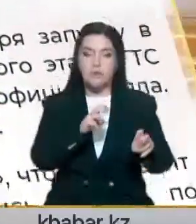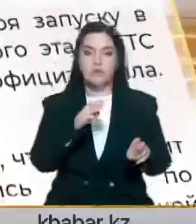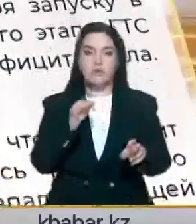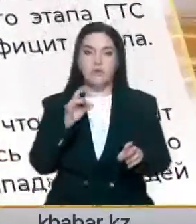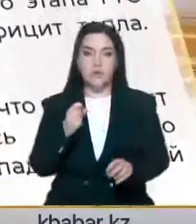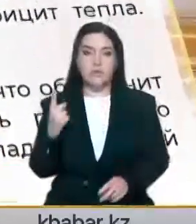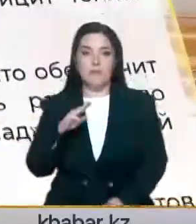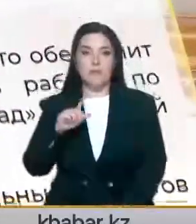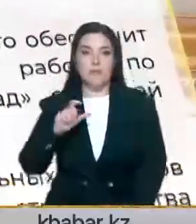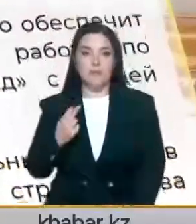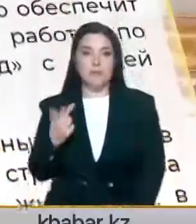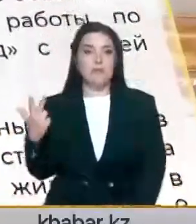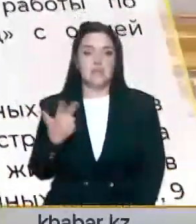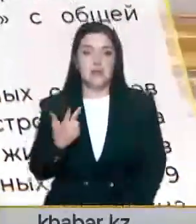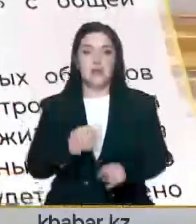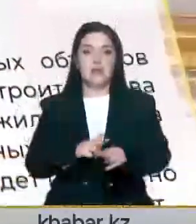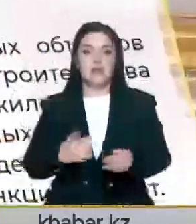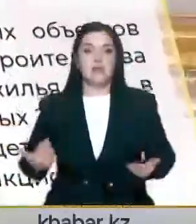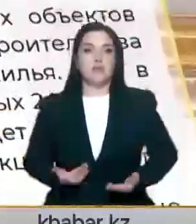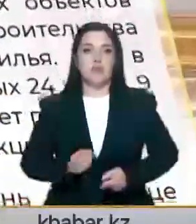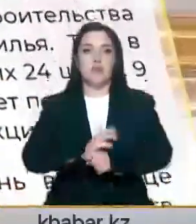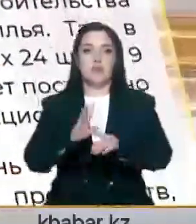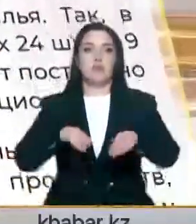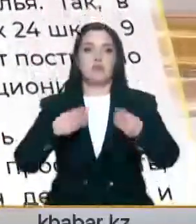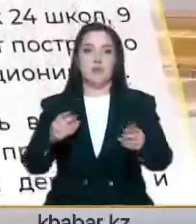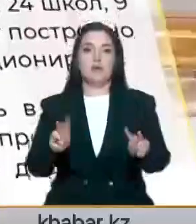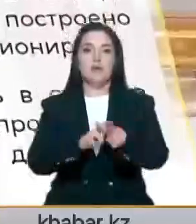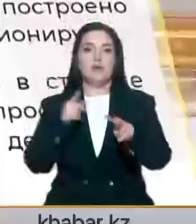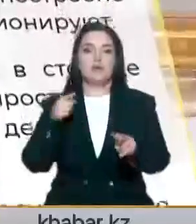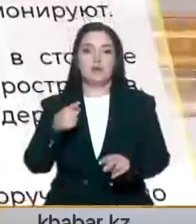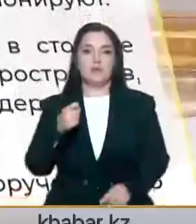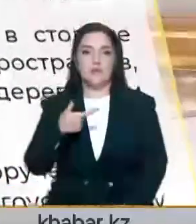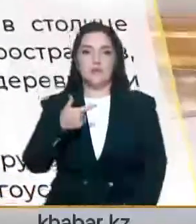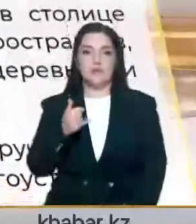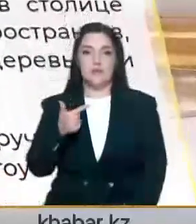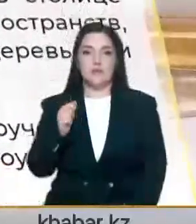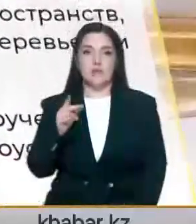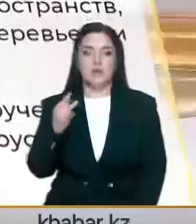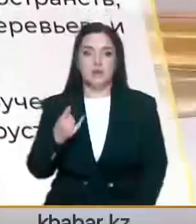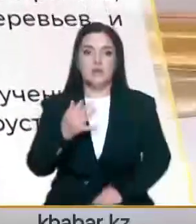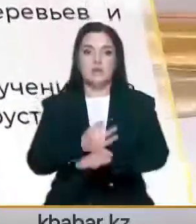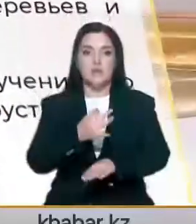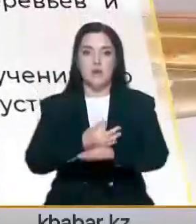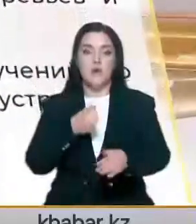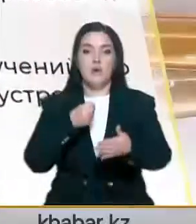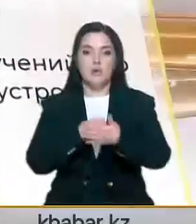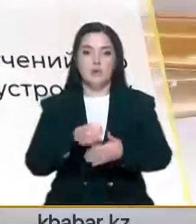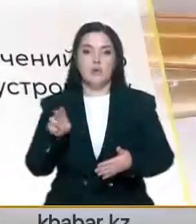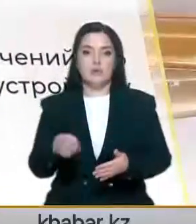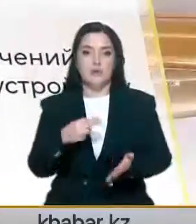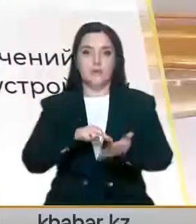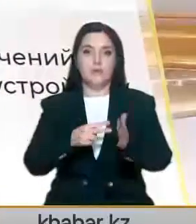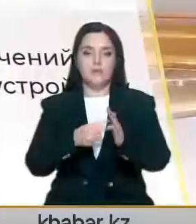первого этапа ТЭЦ-3. Эти объекты жизнеобеспечения дали Астане свыше 1100 гигакалорий в час. До конца года